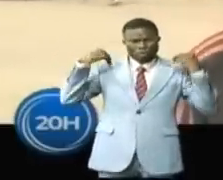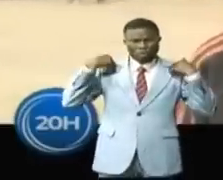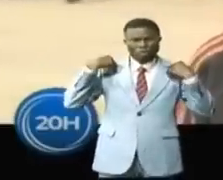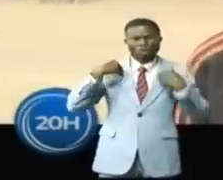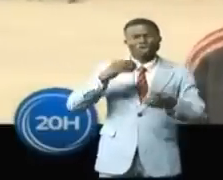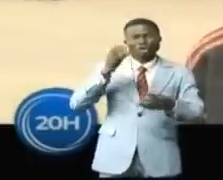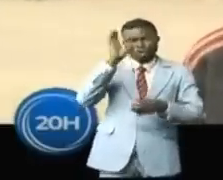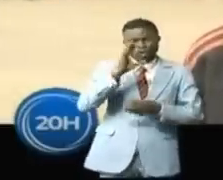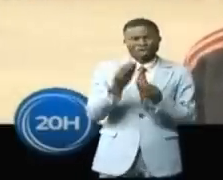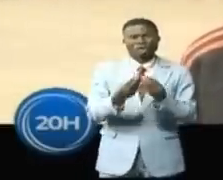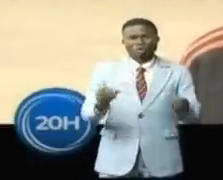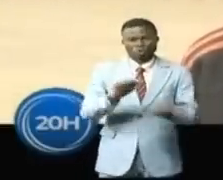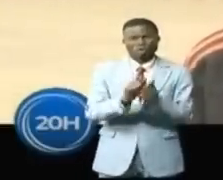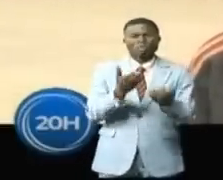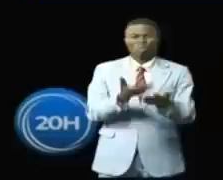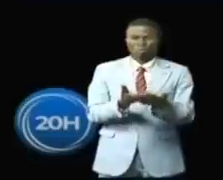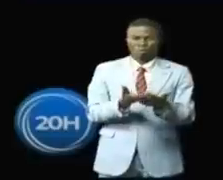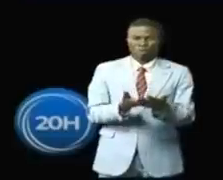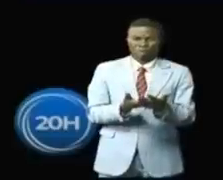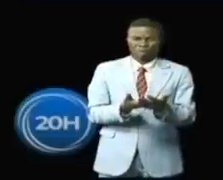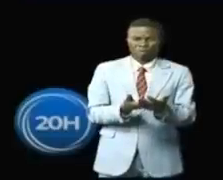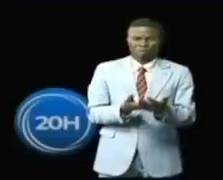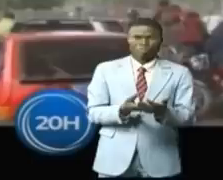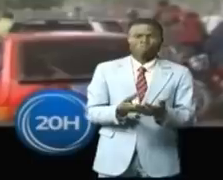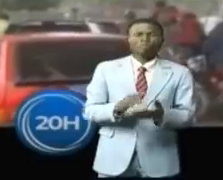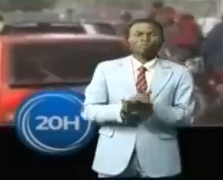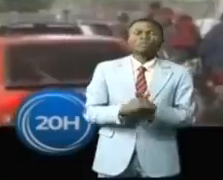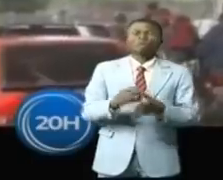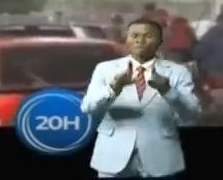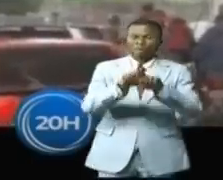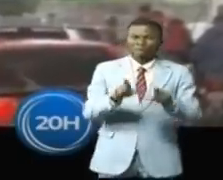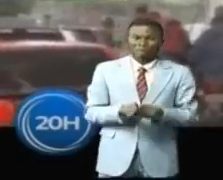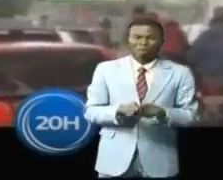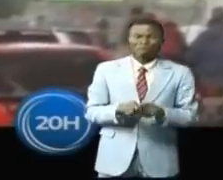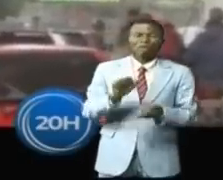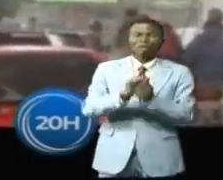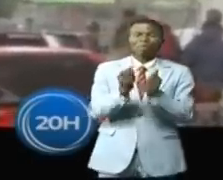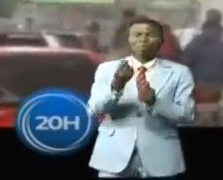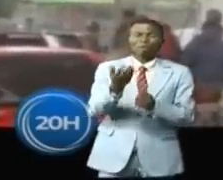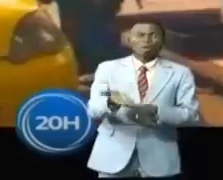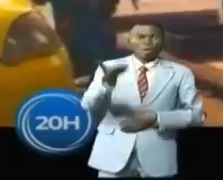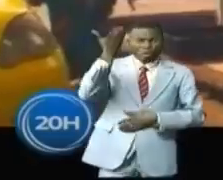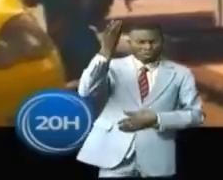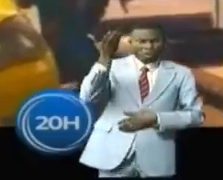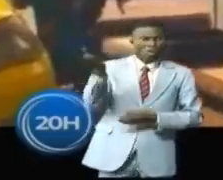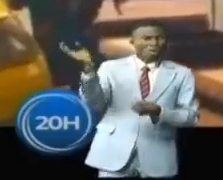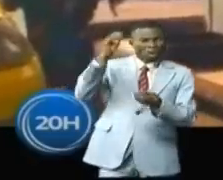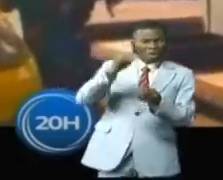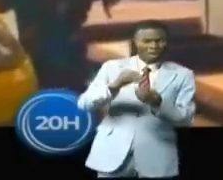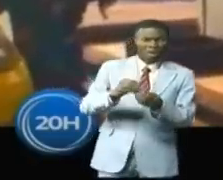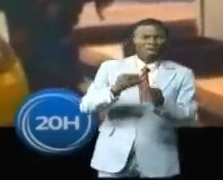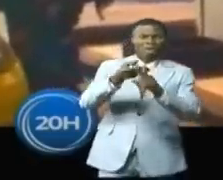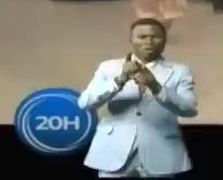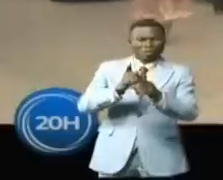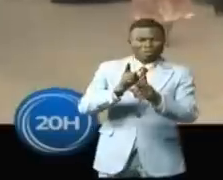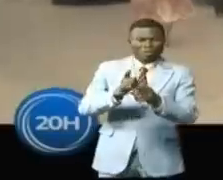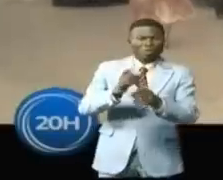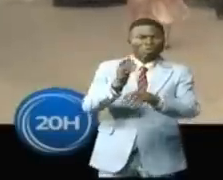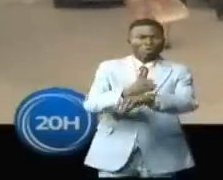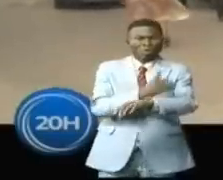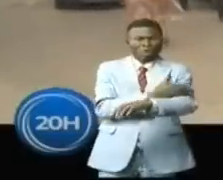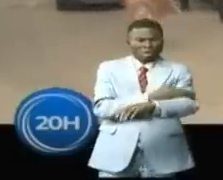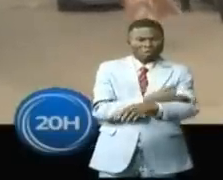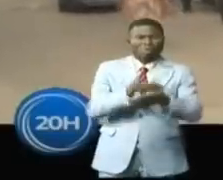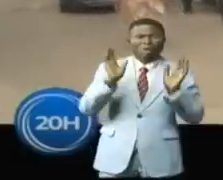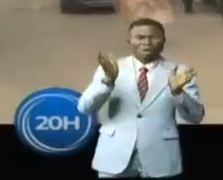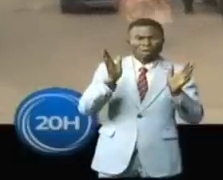revoir ce prix à la baisse. Notons que ce réajustement des prix est motivé par l'évolution